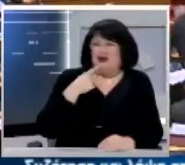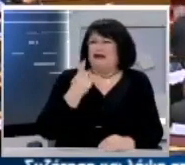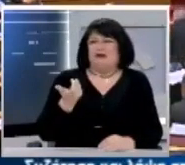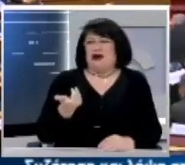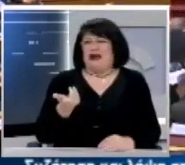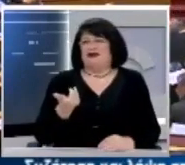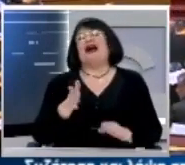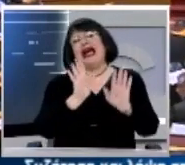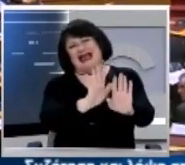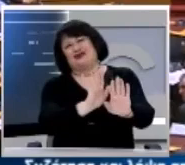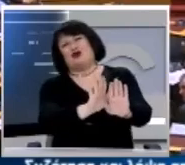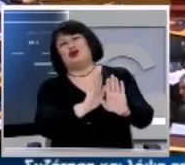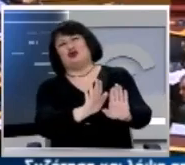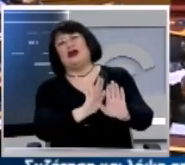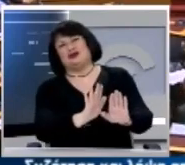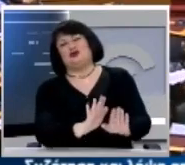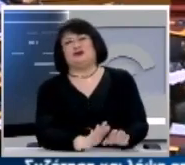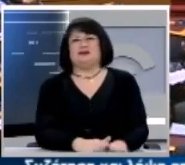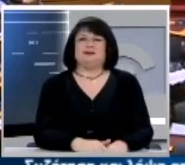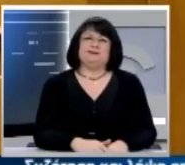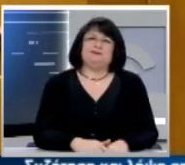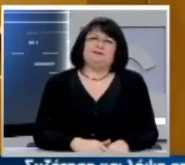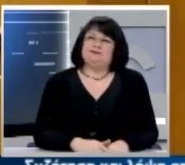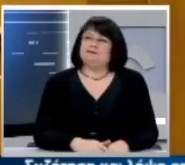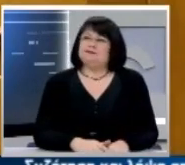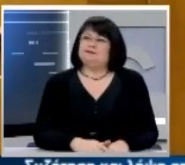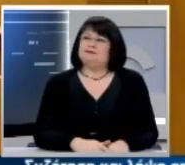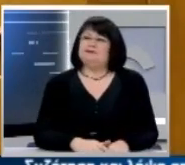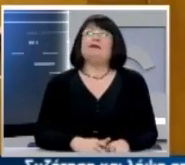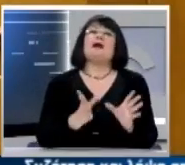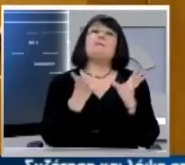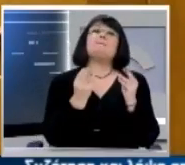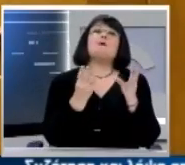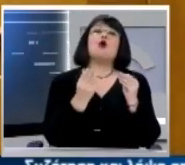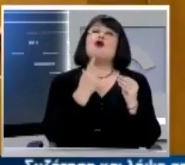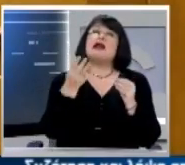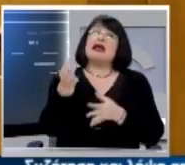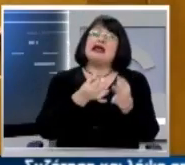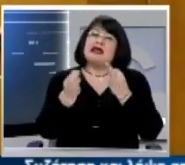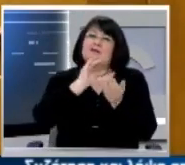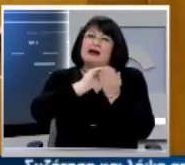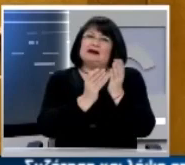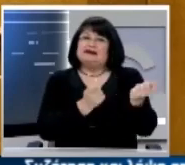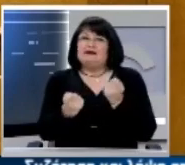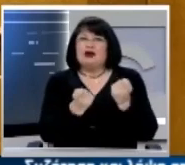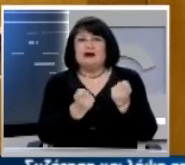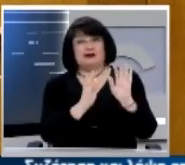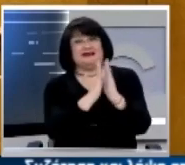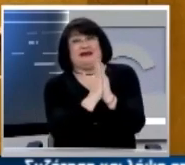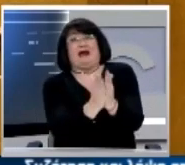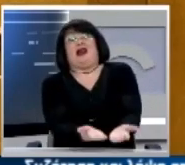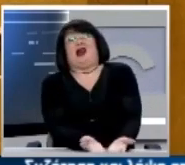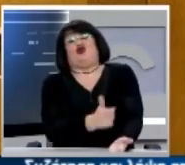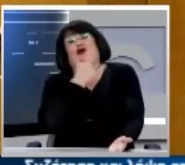προσεκτικοί. Τώρα, κύριε Πλεύρη, σας παρακαλώ, κύριε Μπαλάφα, σας παρακαλώ πάρα πολύ. Θα μπορούσα να πω κι άλλα για το σκάνδαλο